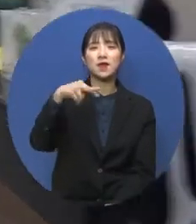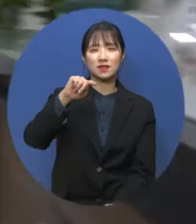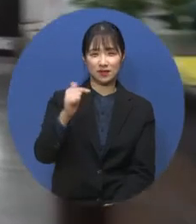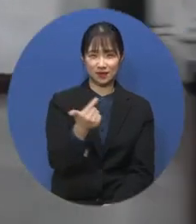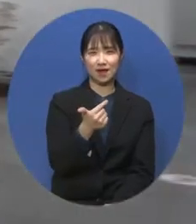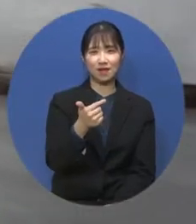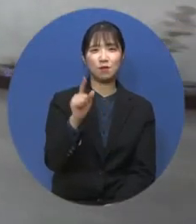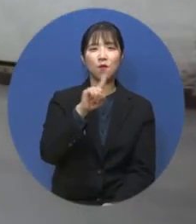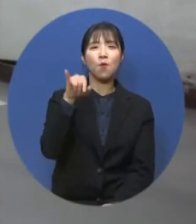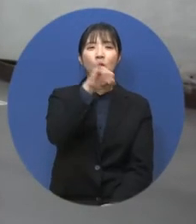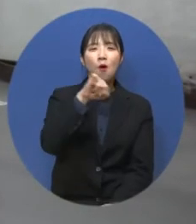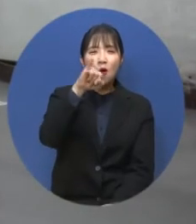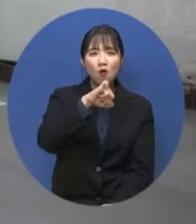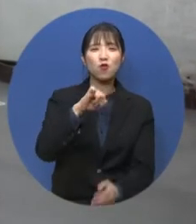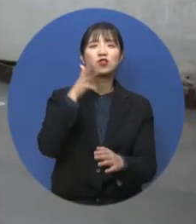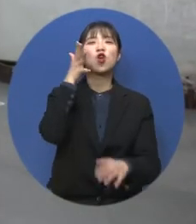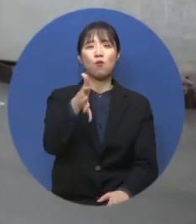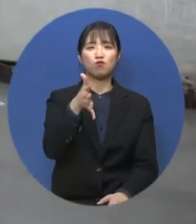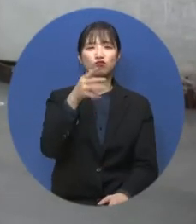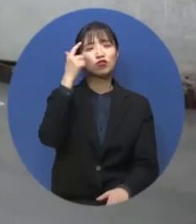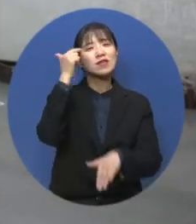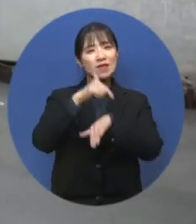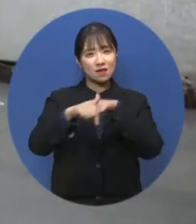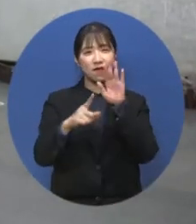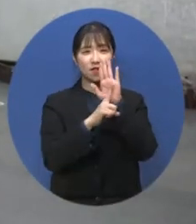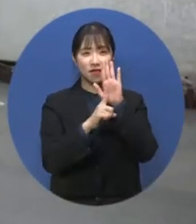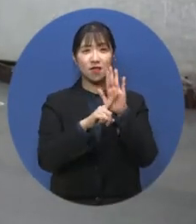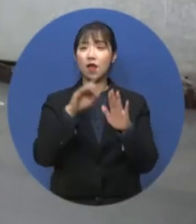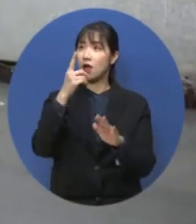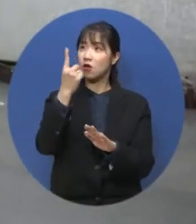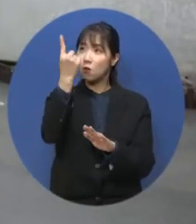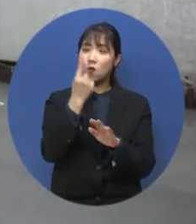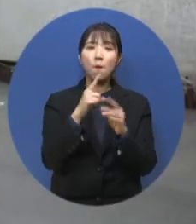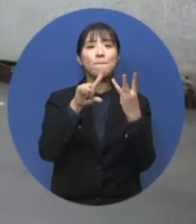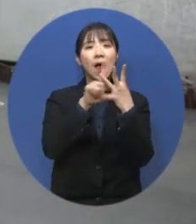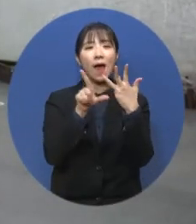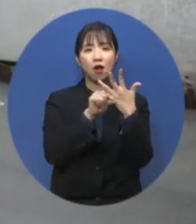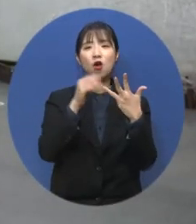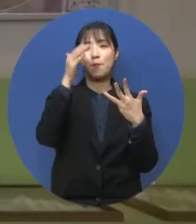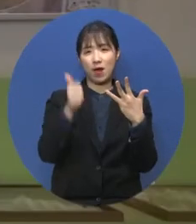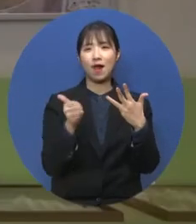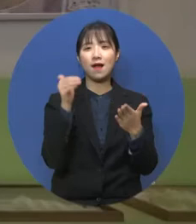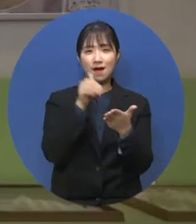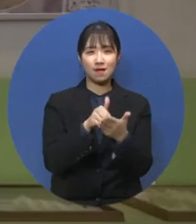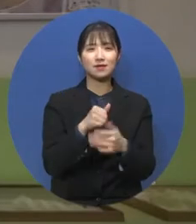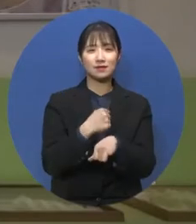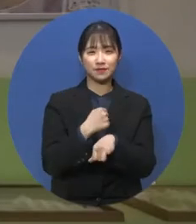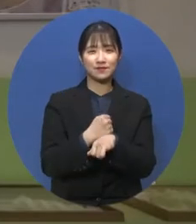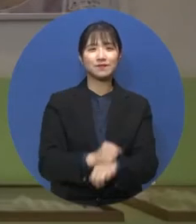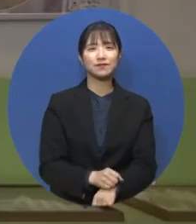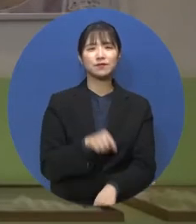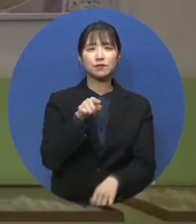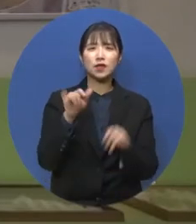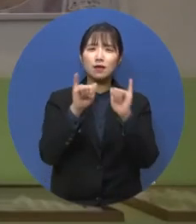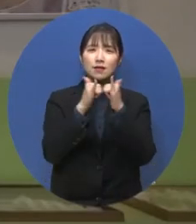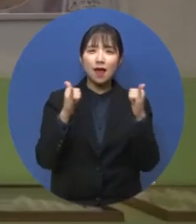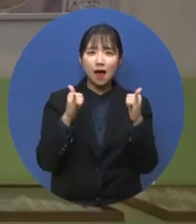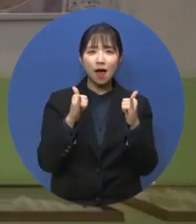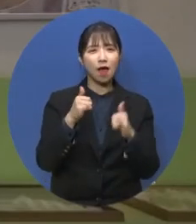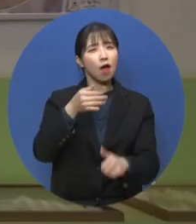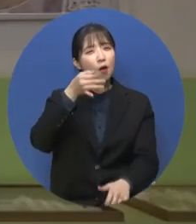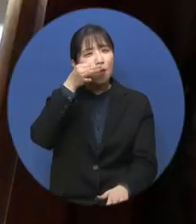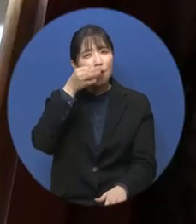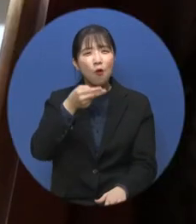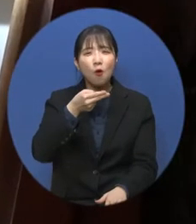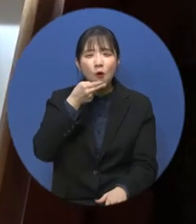바꿀 곤충 전문 기획전이 오는 8월 말까지 진행됩니다. 곤충 탐사 과학관에는 사람의 발길이 닿지